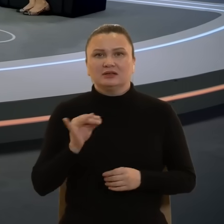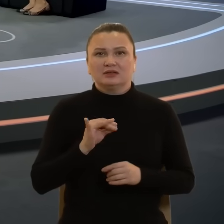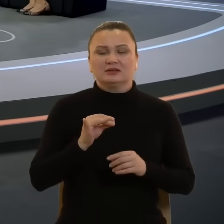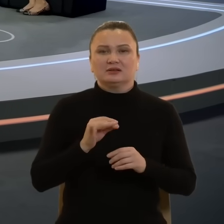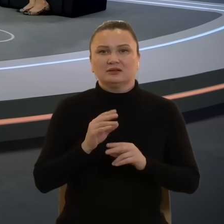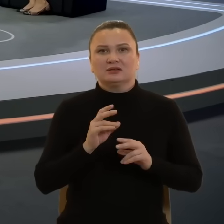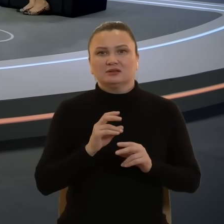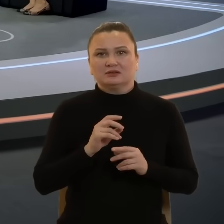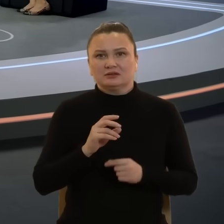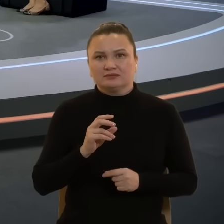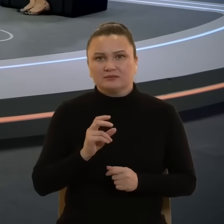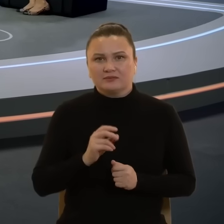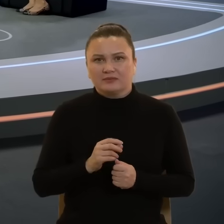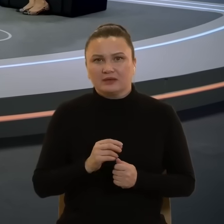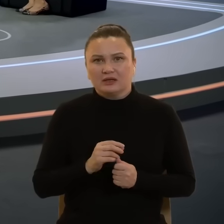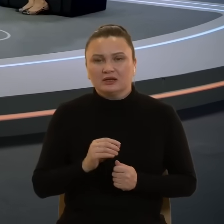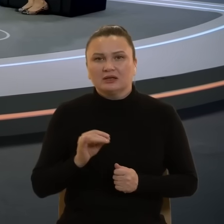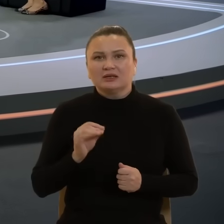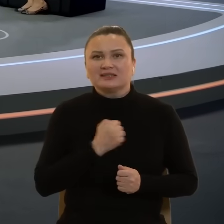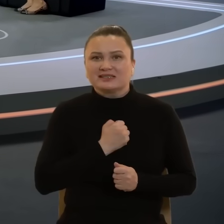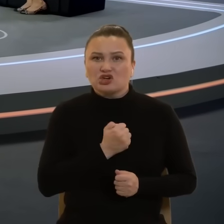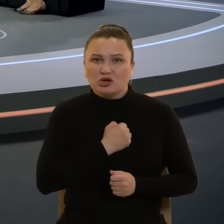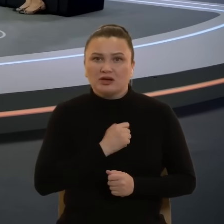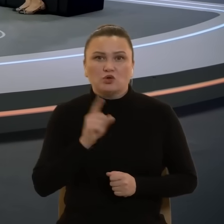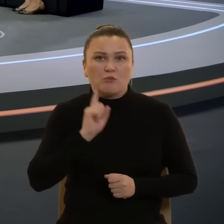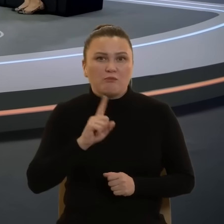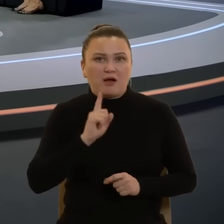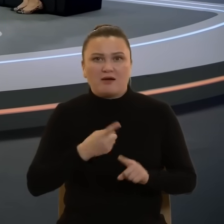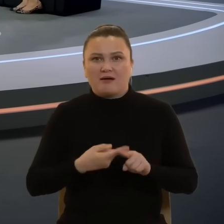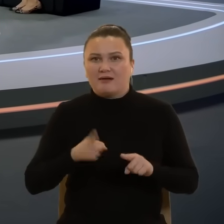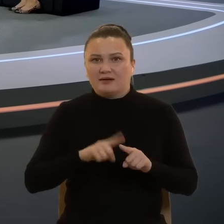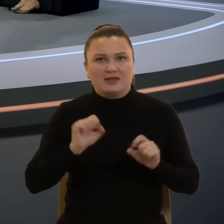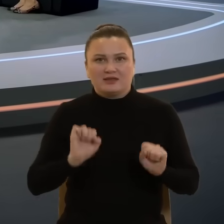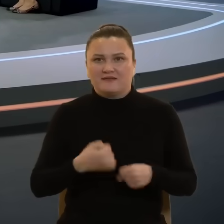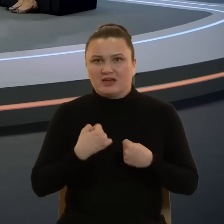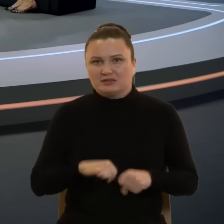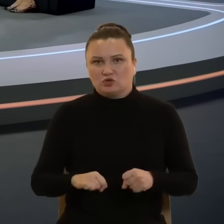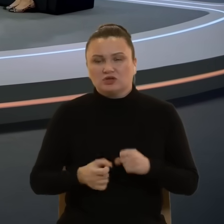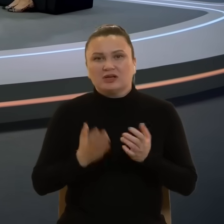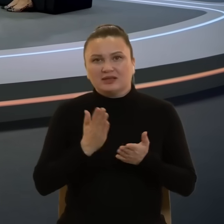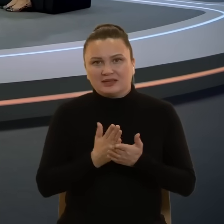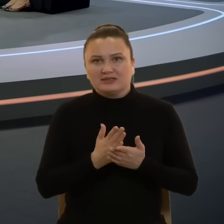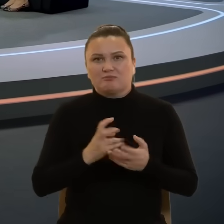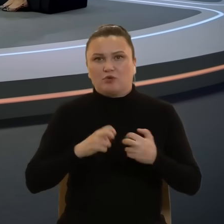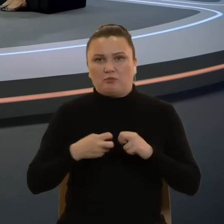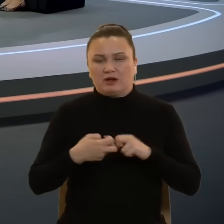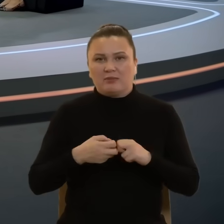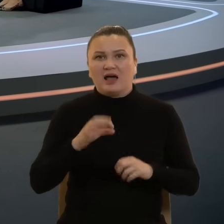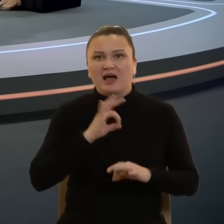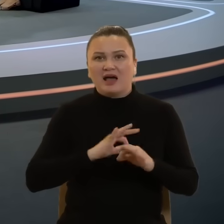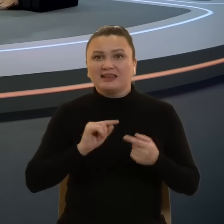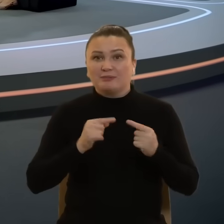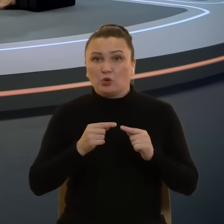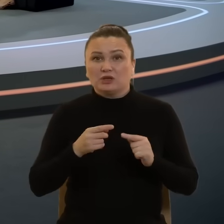труды сэра Александра Флеминга. Но, к сожалению, пока это невозможно. Это создает определенные проблемы, потому что антибиотики действуют